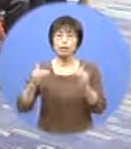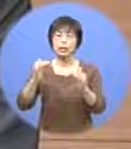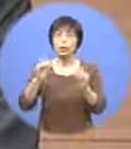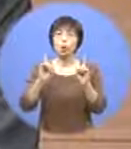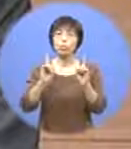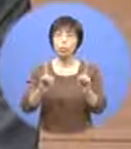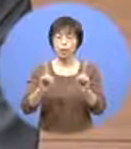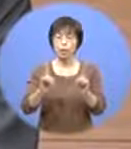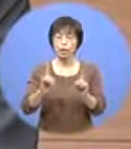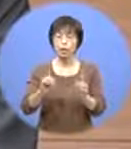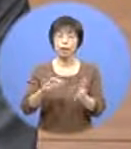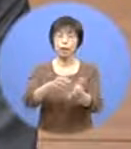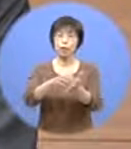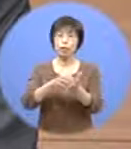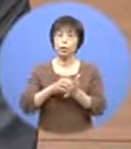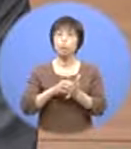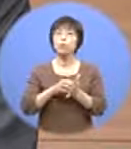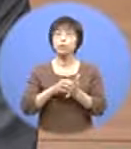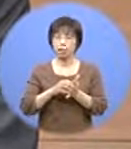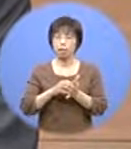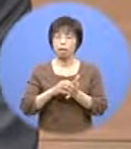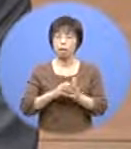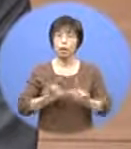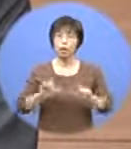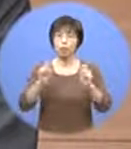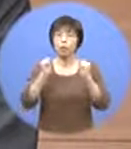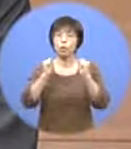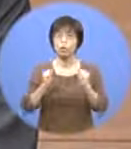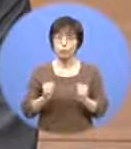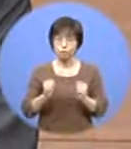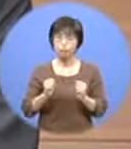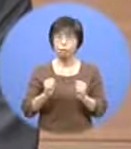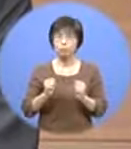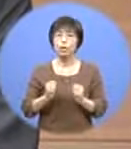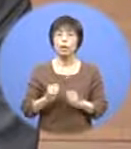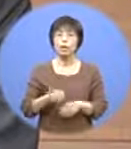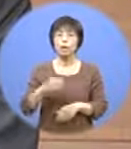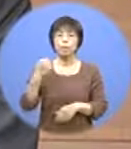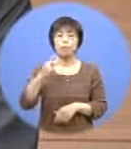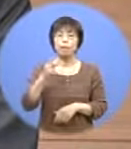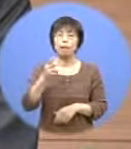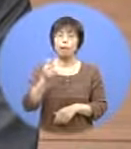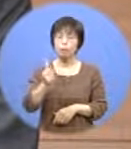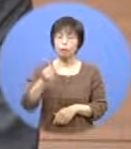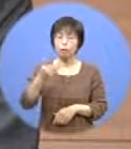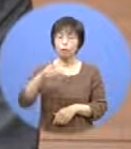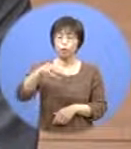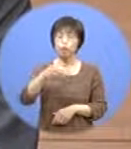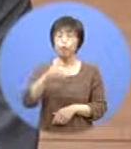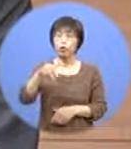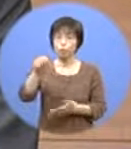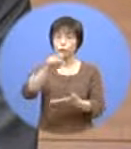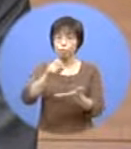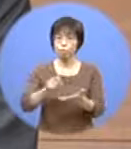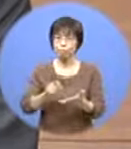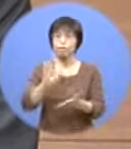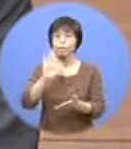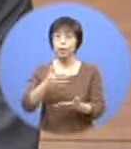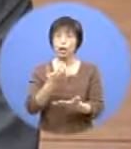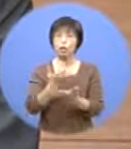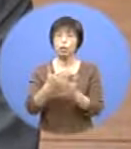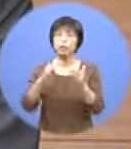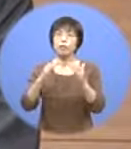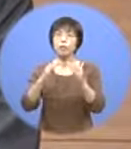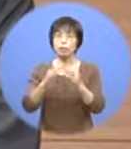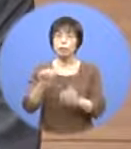門で知事表彰を受賞した東京都の博物学者で水方熊楠に関する著書がある小説家